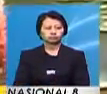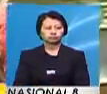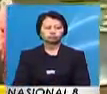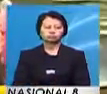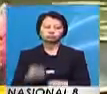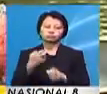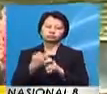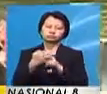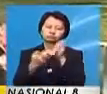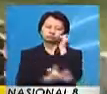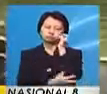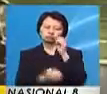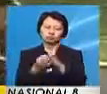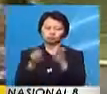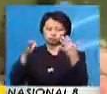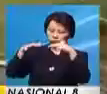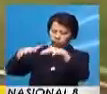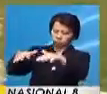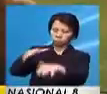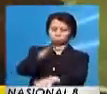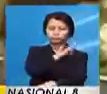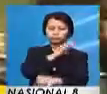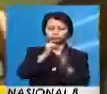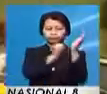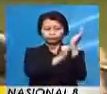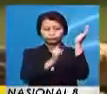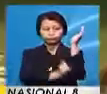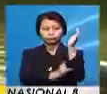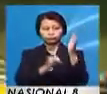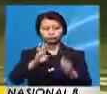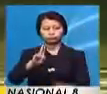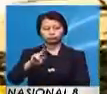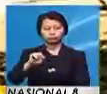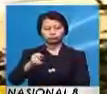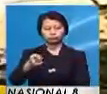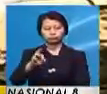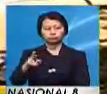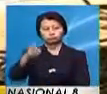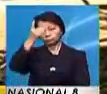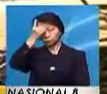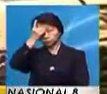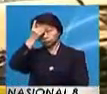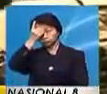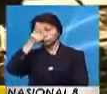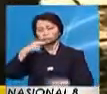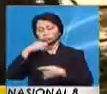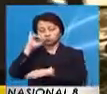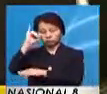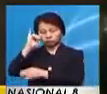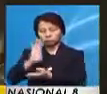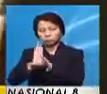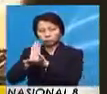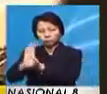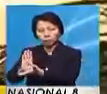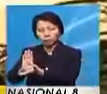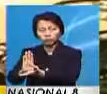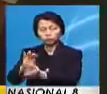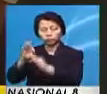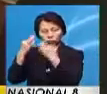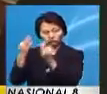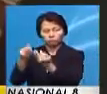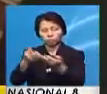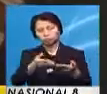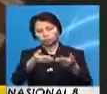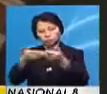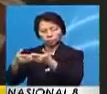Kesempitan hidup keluarga ini mendapat perhatian pengerusi Yayasan Al-Bushra, Datuk Zulkifli Abdullah yang berjanji membantu Tengku Shazni